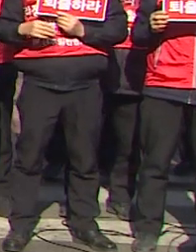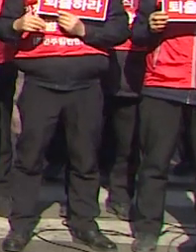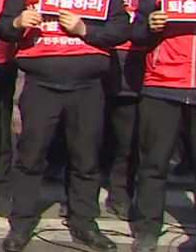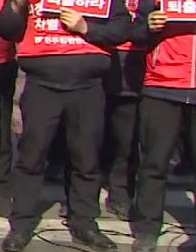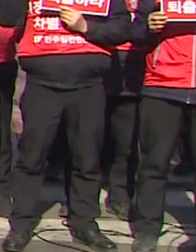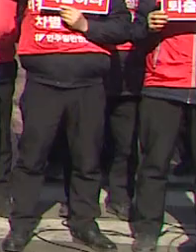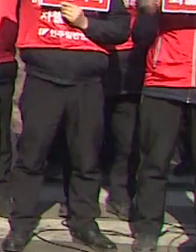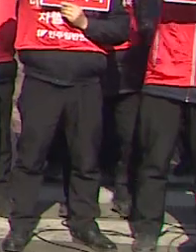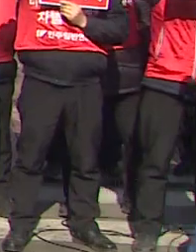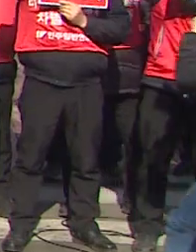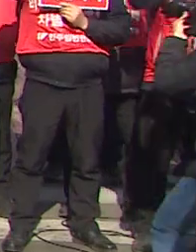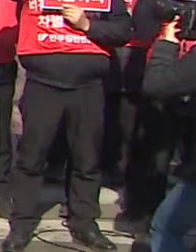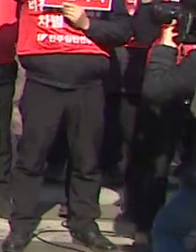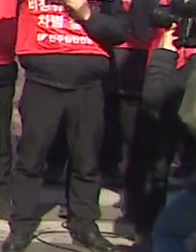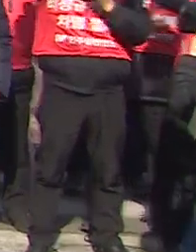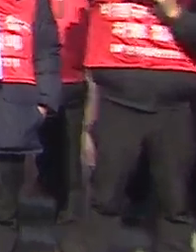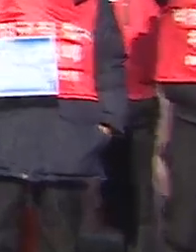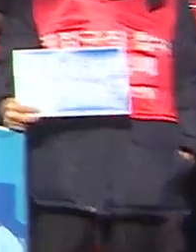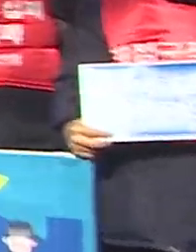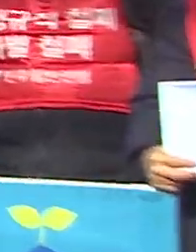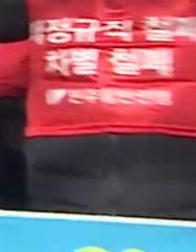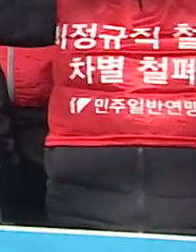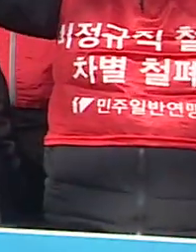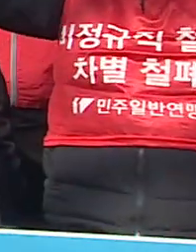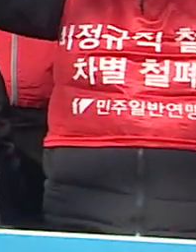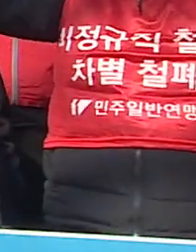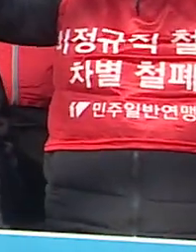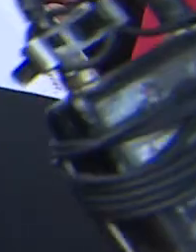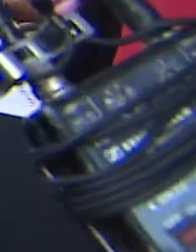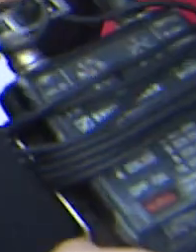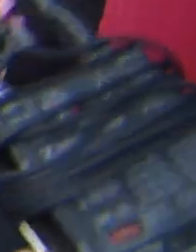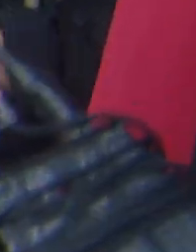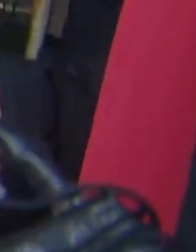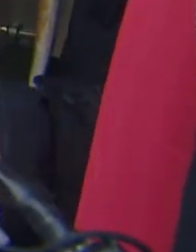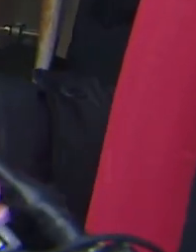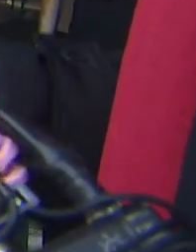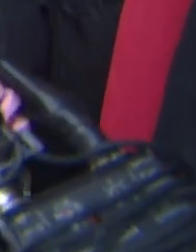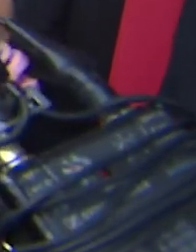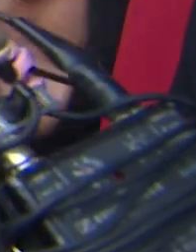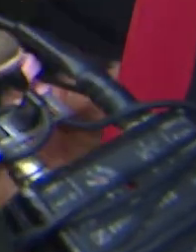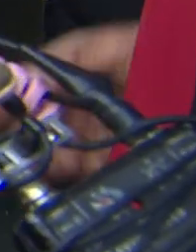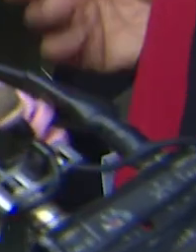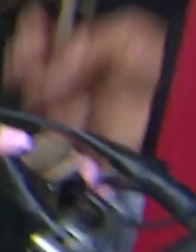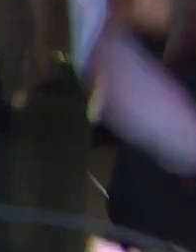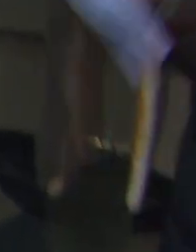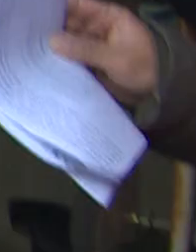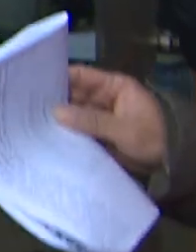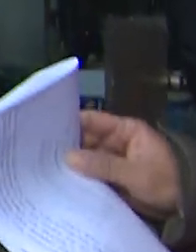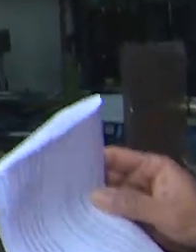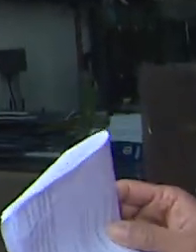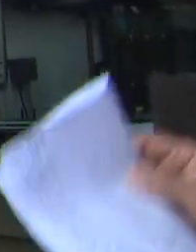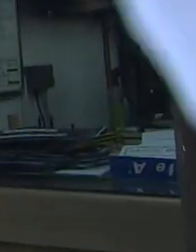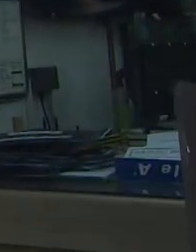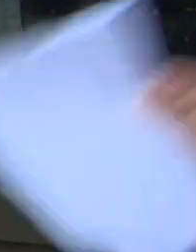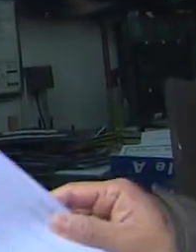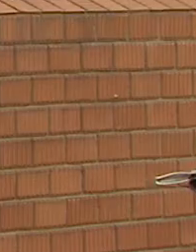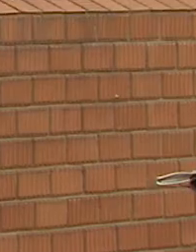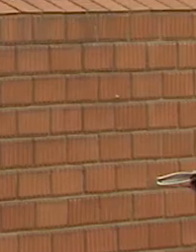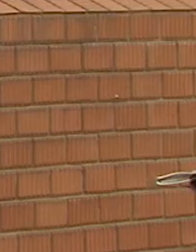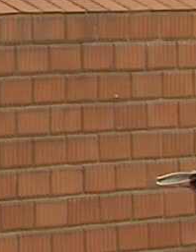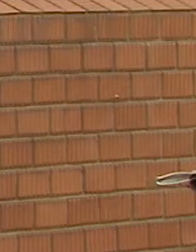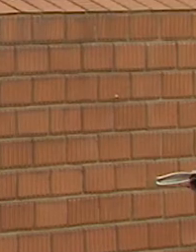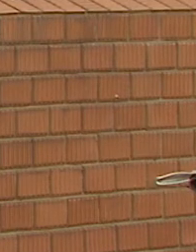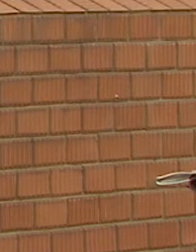사과하라! 사과하라! 사과하라! 사과하라! 사득세 가지고 전달하세요. 네. 전달하세요. 전달은 못합니다.